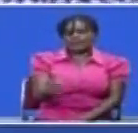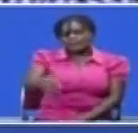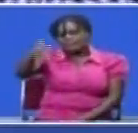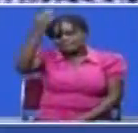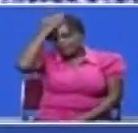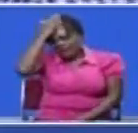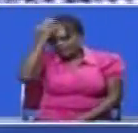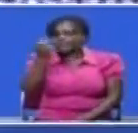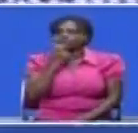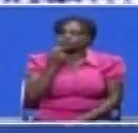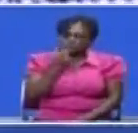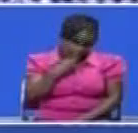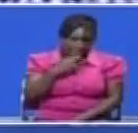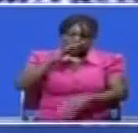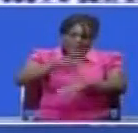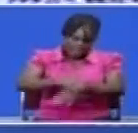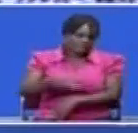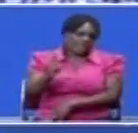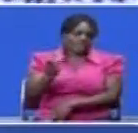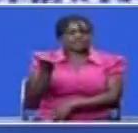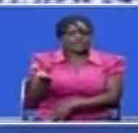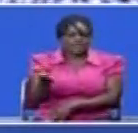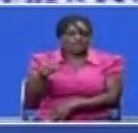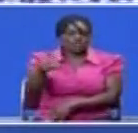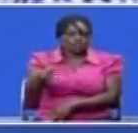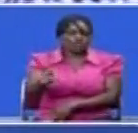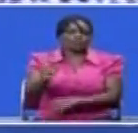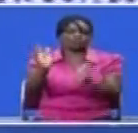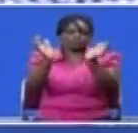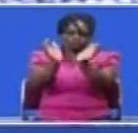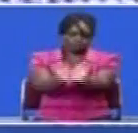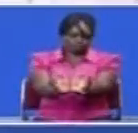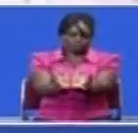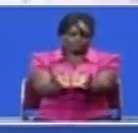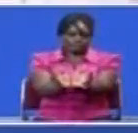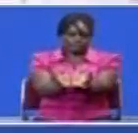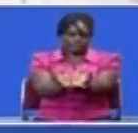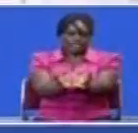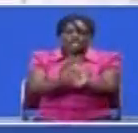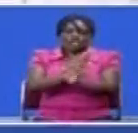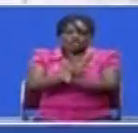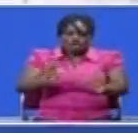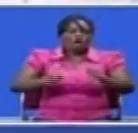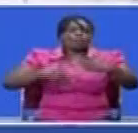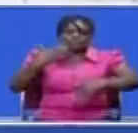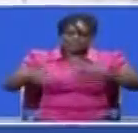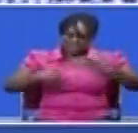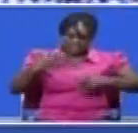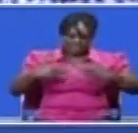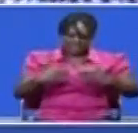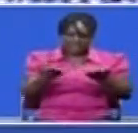Monday, Tuesday, if you are found with that gun, you are going to go in 10 years. Hakuna